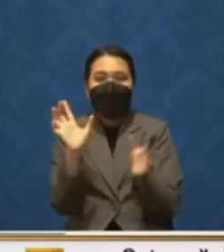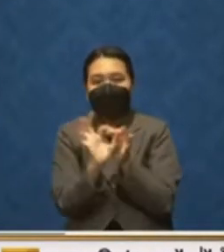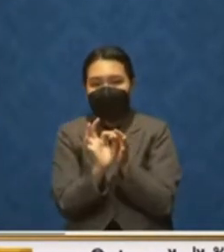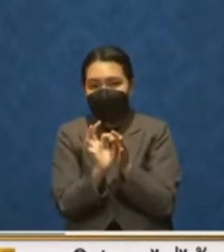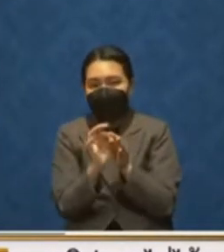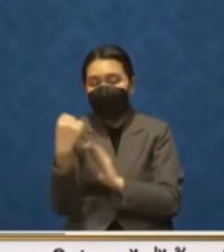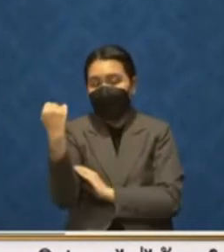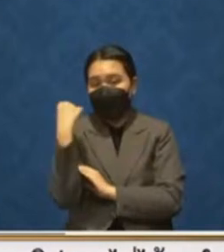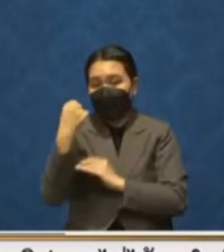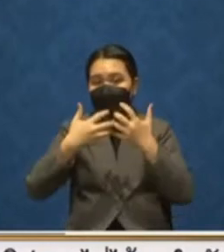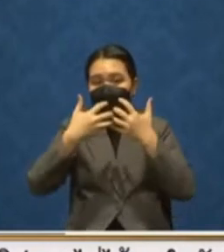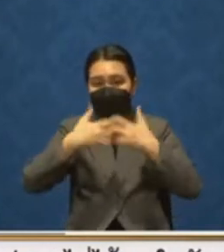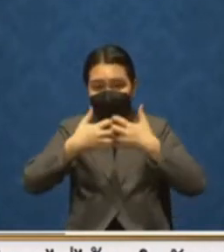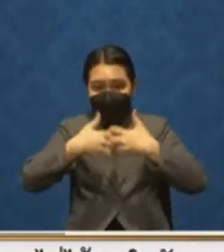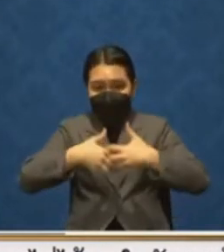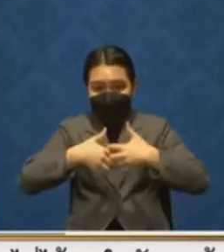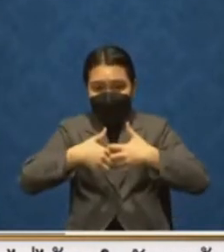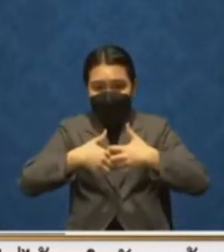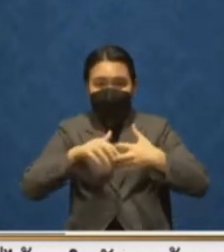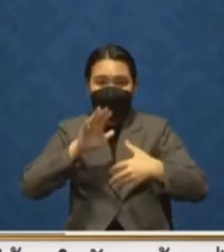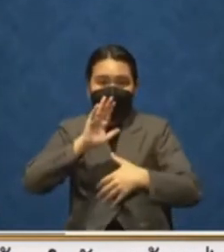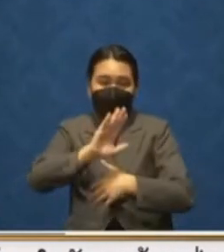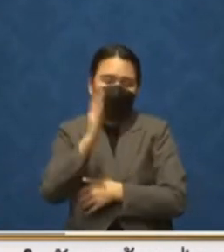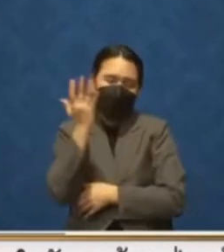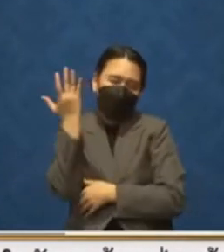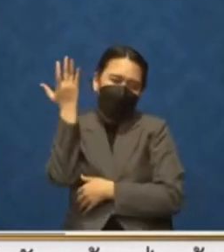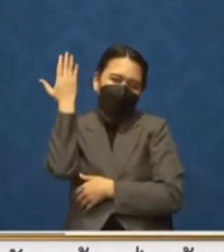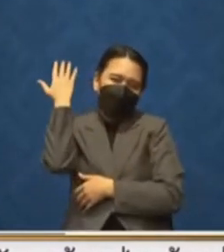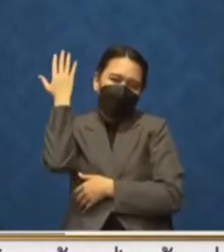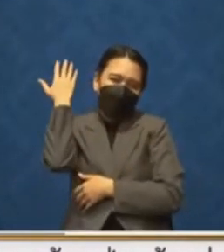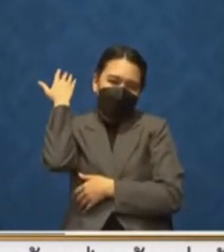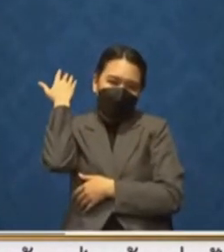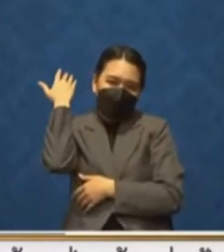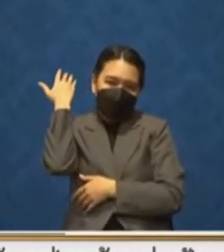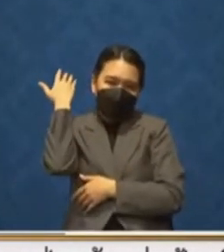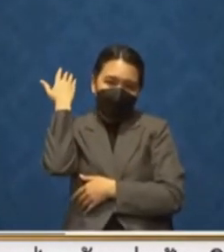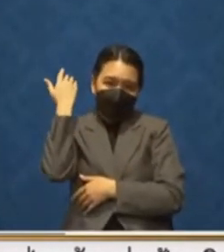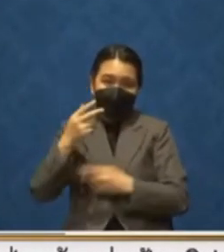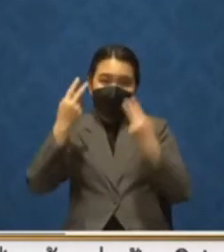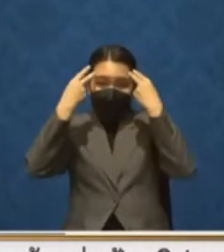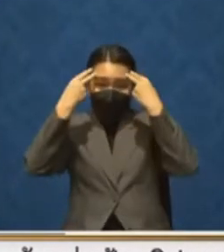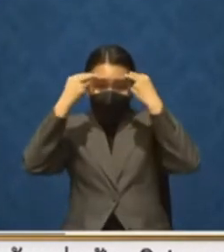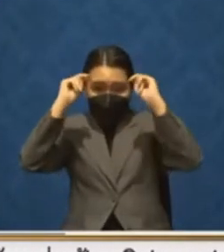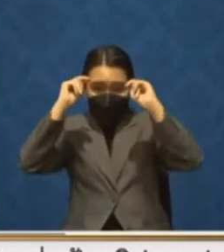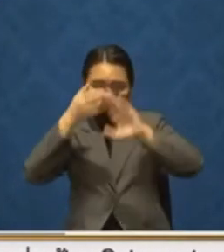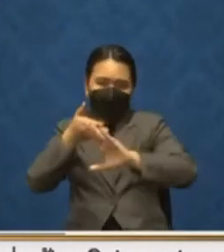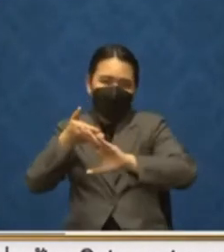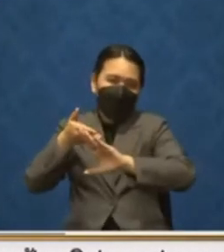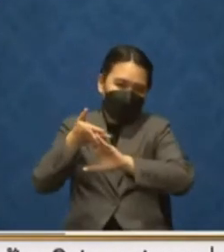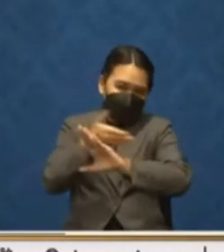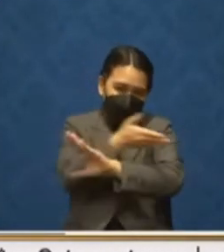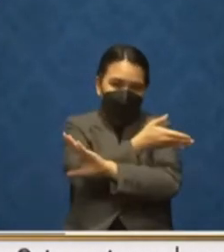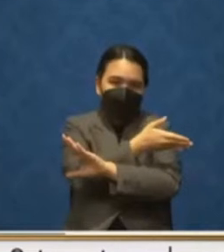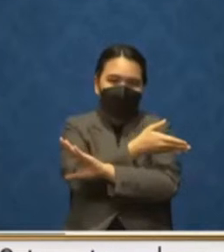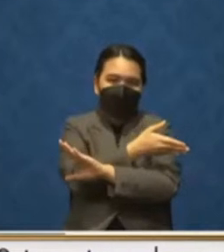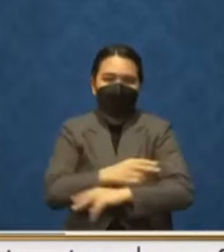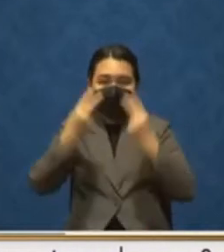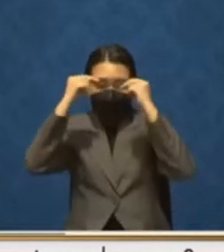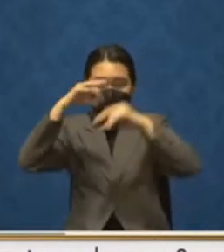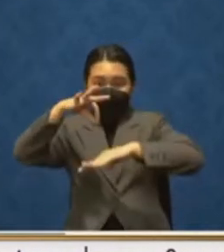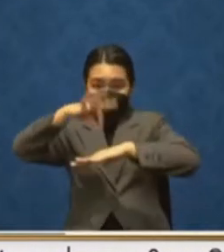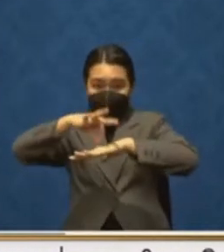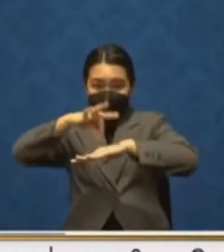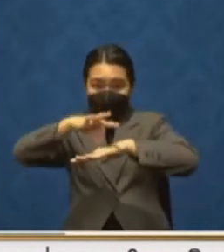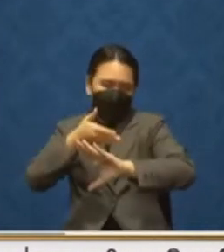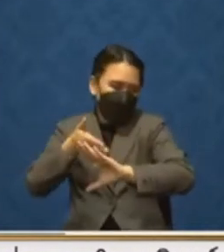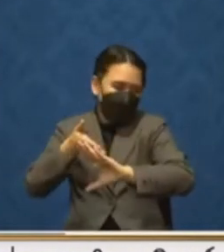ที่เกิดขึ้นในอดีตก่อนที่ฯพณฯนายกรัฐมนตรีจะเข้าดำรงตำแหน่งเป็นส่วนใหญ่หรือเกือบทั้ง